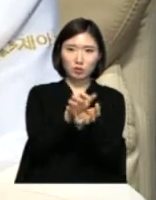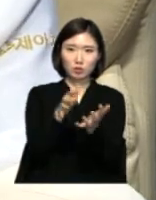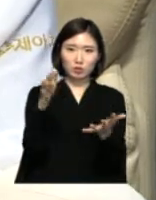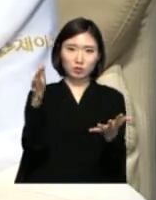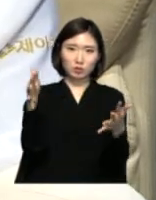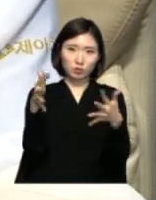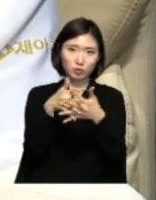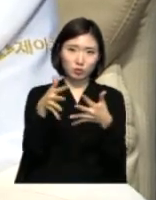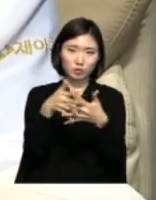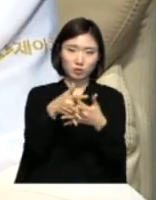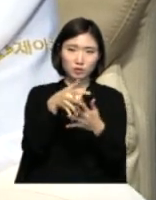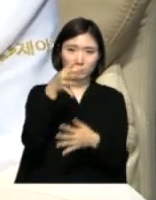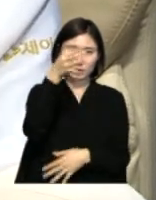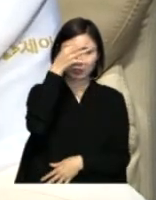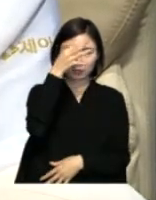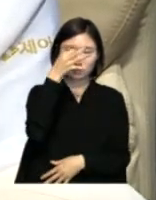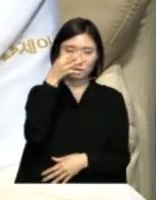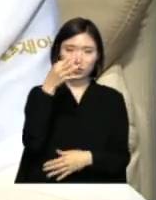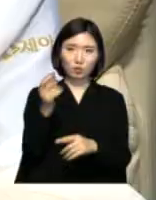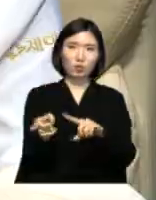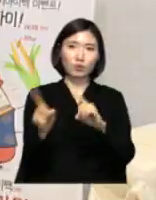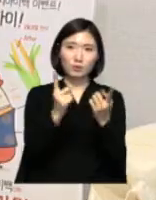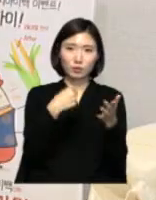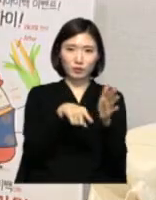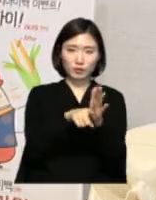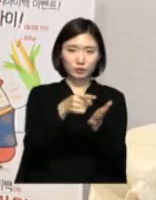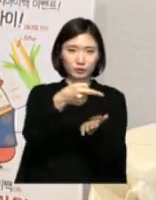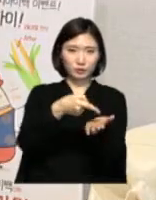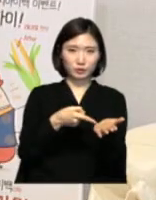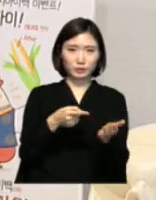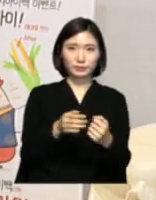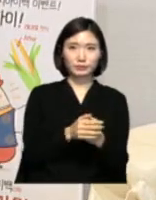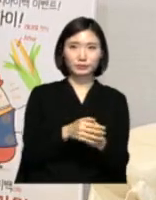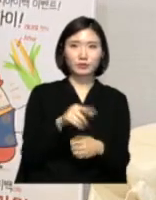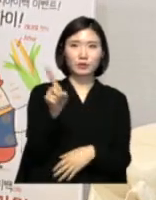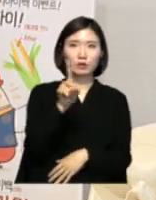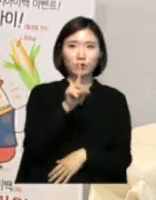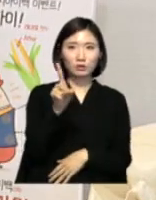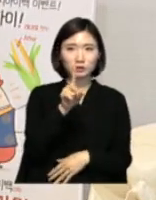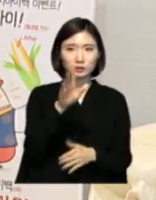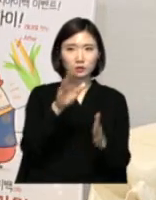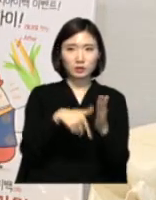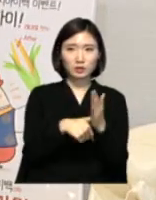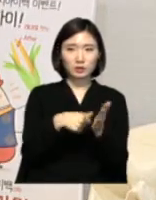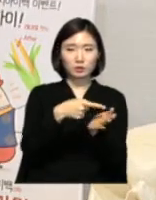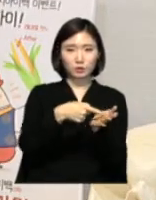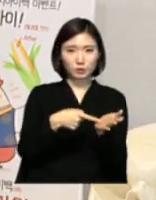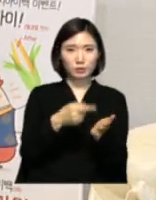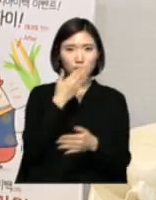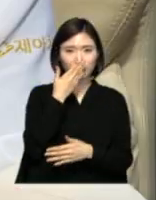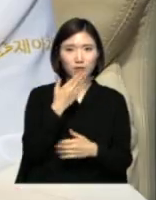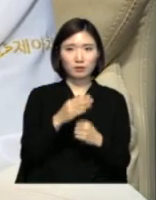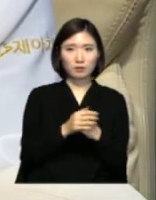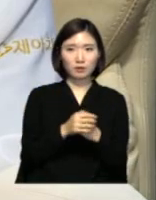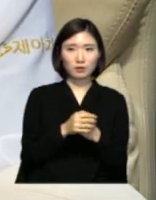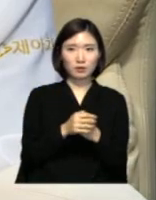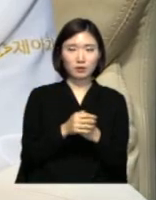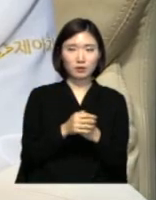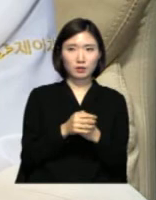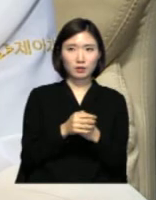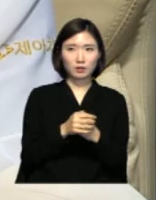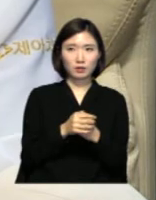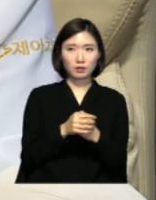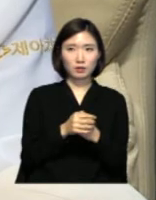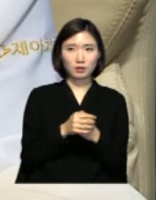잡아주는 기능적인 회복을 첫 번째로 하는 수술입니다. 어떤 때 이렇게 수술을 하게 되는 거죠?